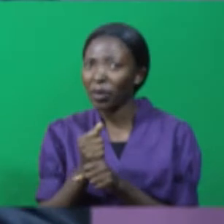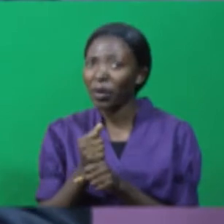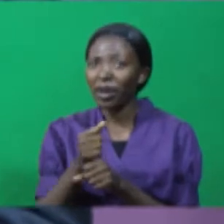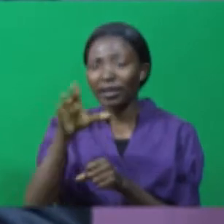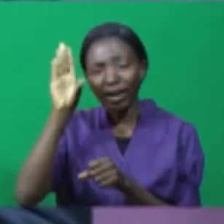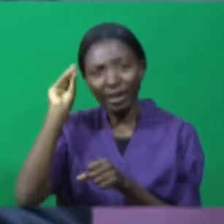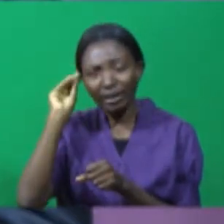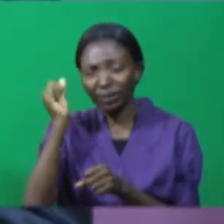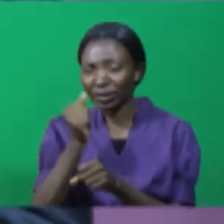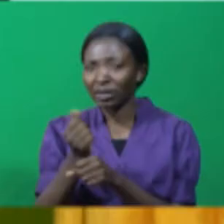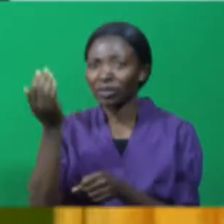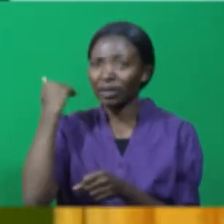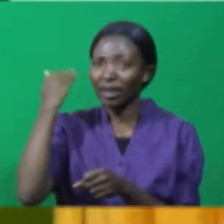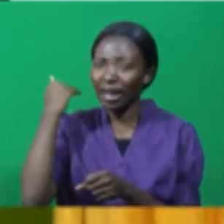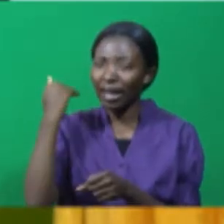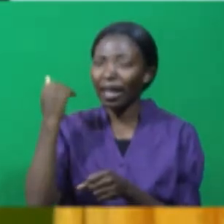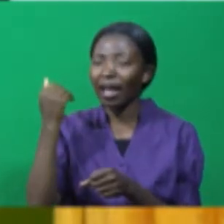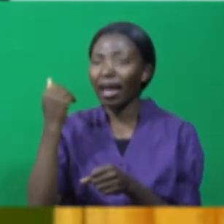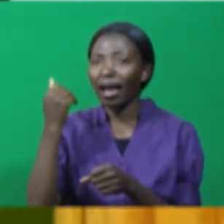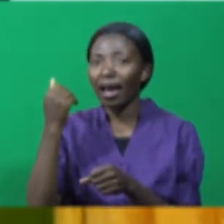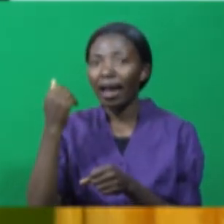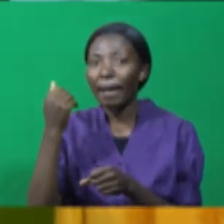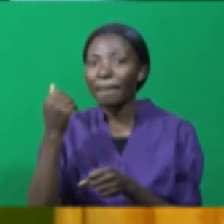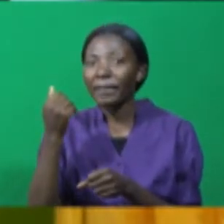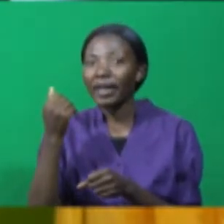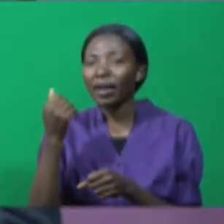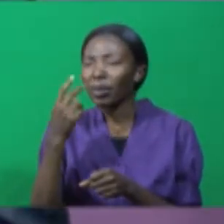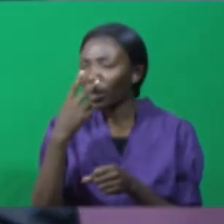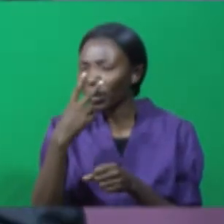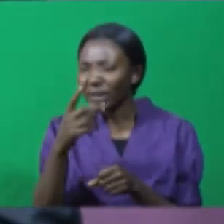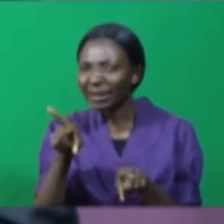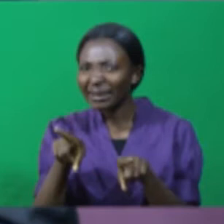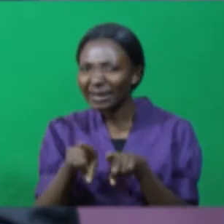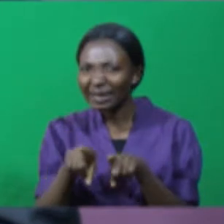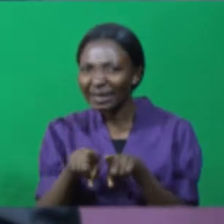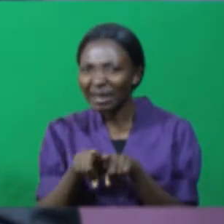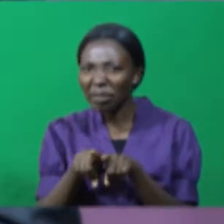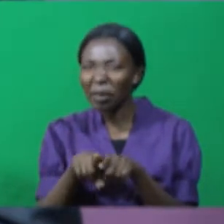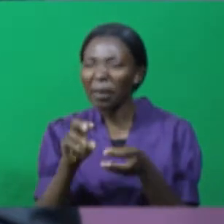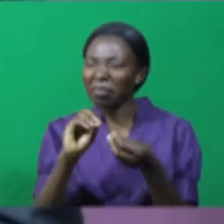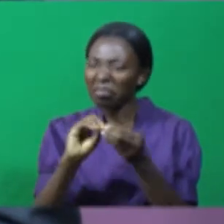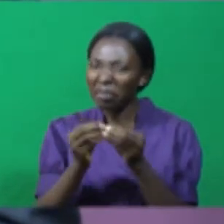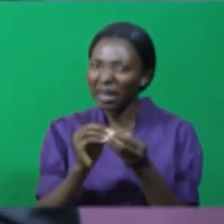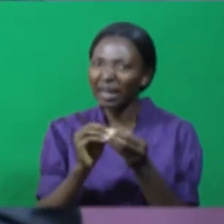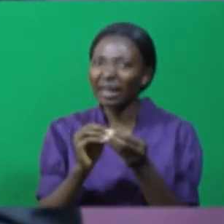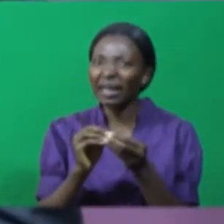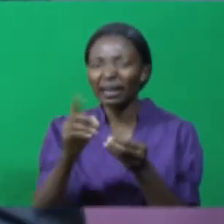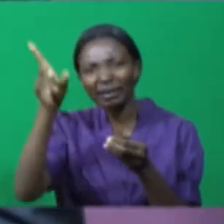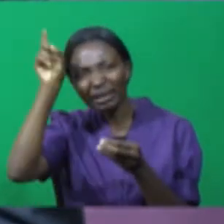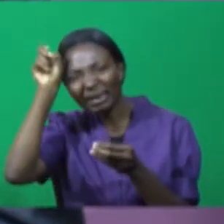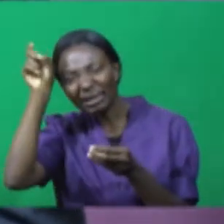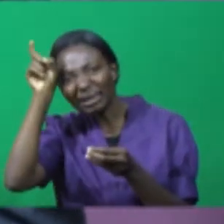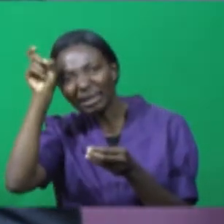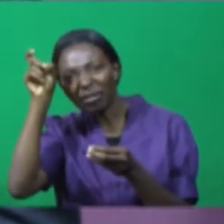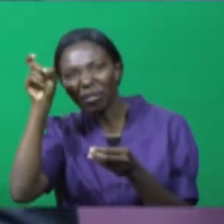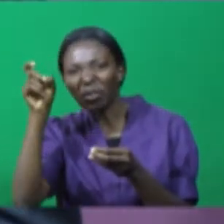anorwisa anochengeta mitemo yaMwari right atisei zvetu kubva taita kunge tikupembedza Satan istere amuno here zvidzidzo